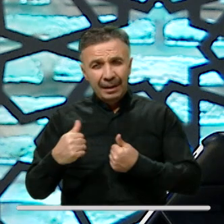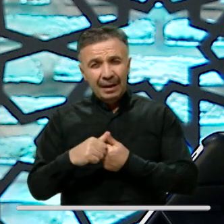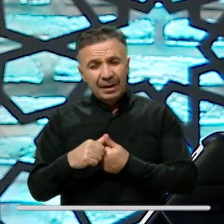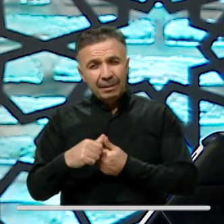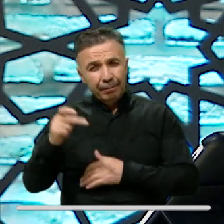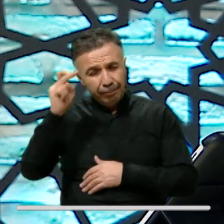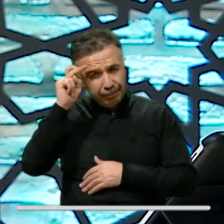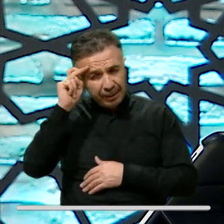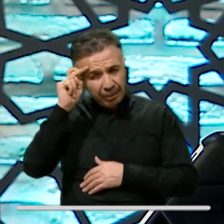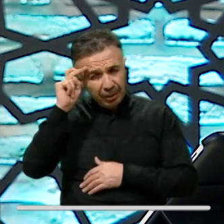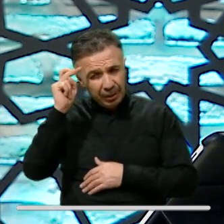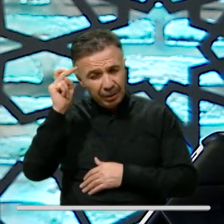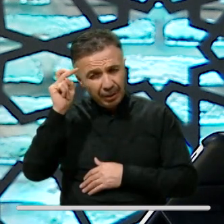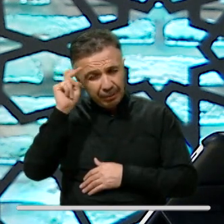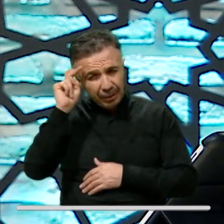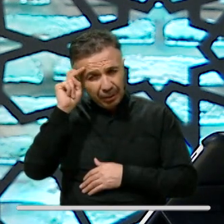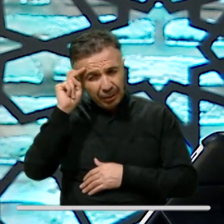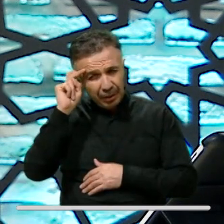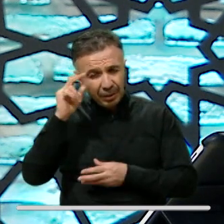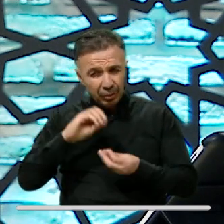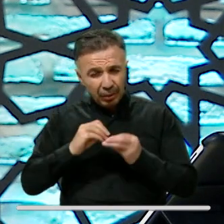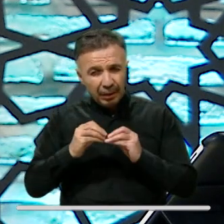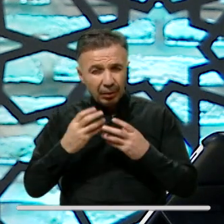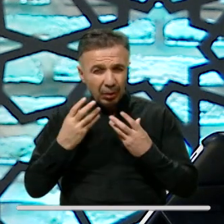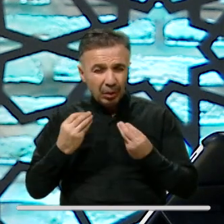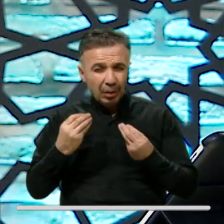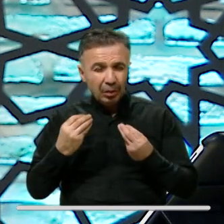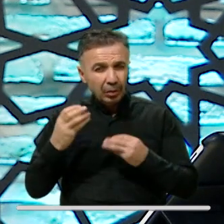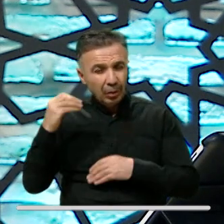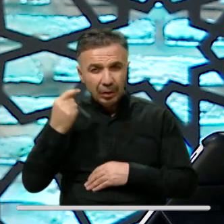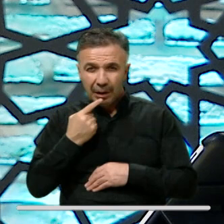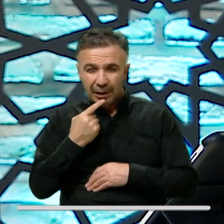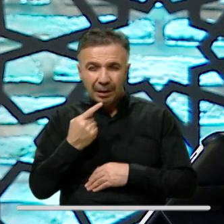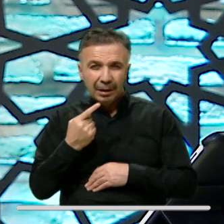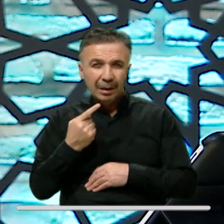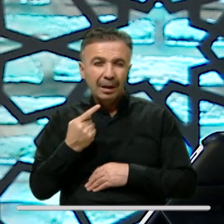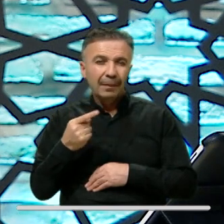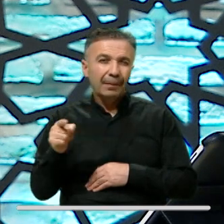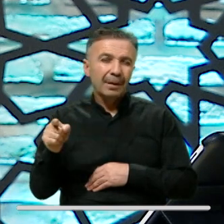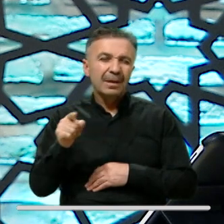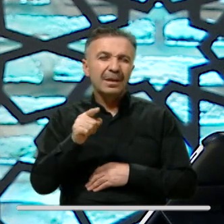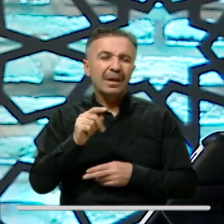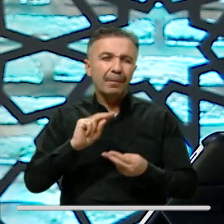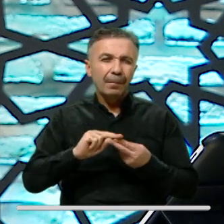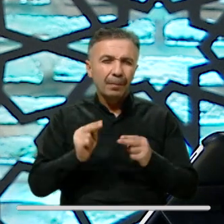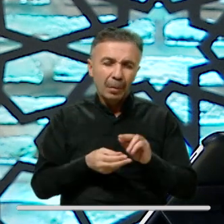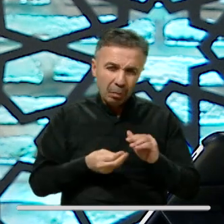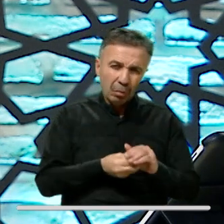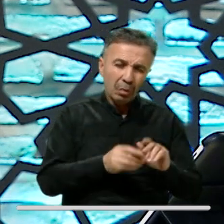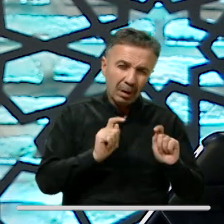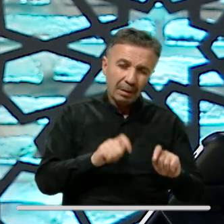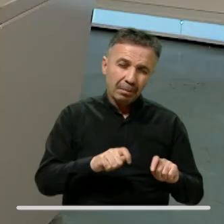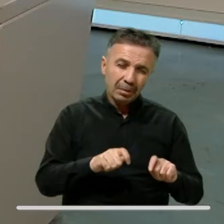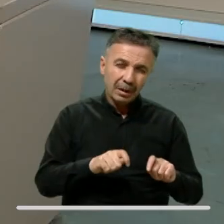sorundan gitti. Ben bir tane hocaya bakırttım. Hoca dedi sizin evinizde büyü var 7 aydır. Büyünün yüzünden gitti